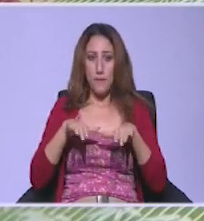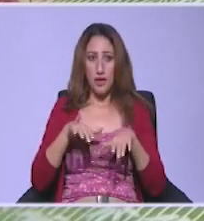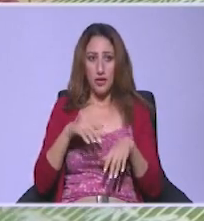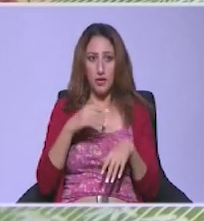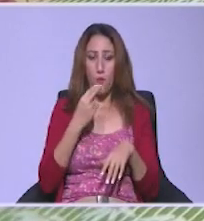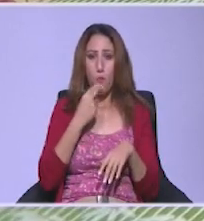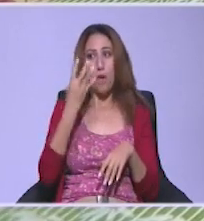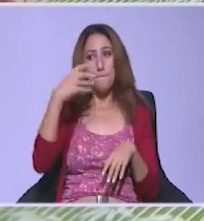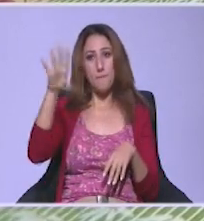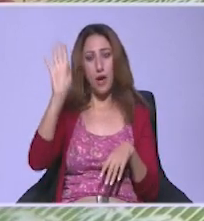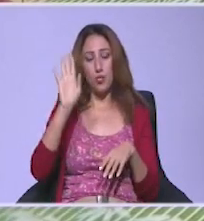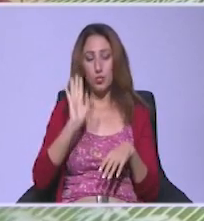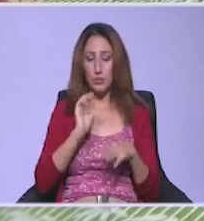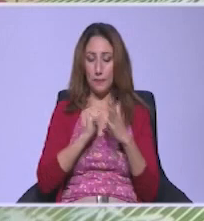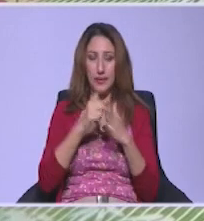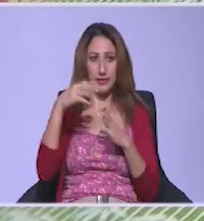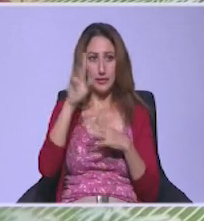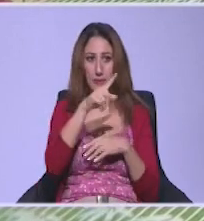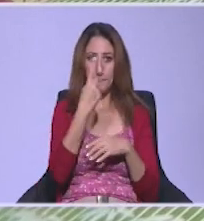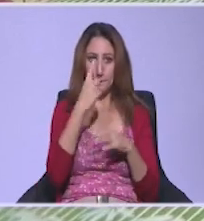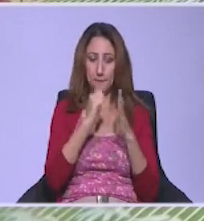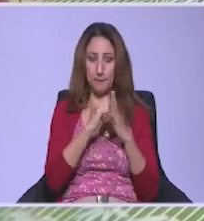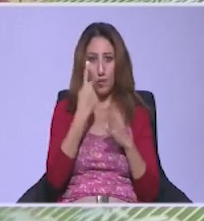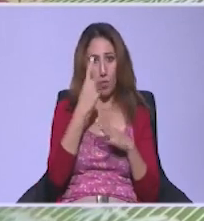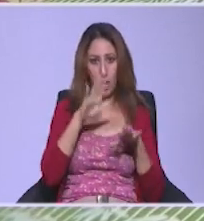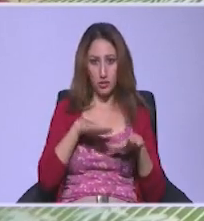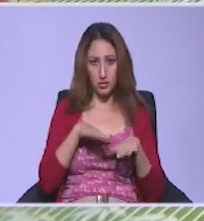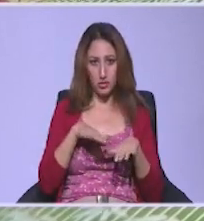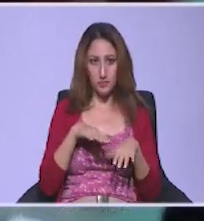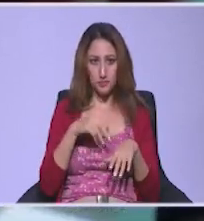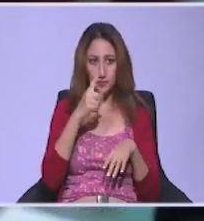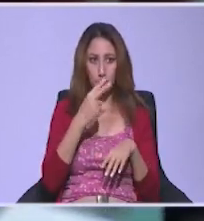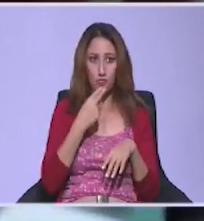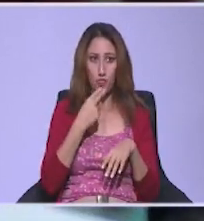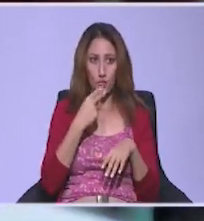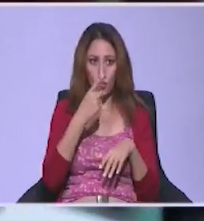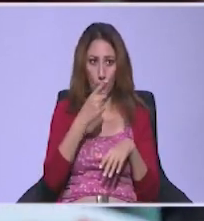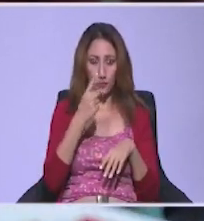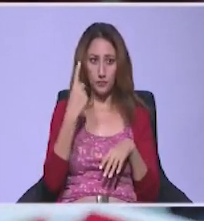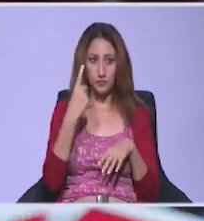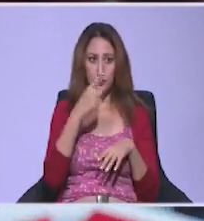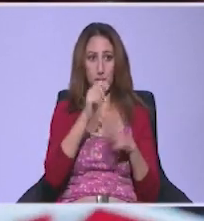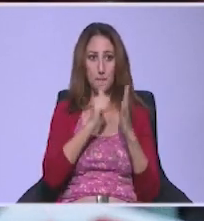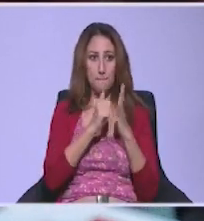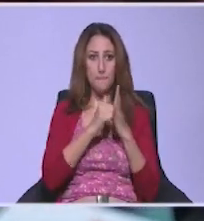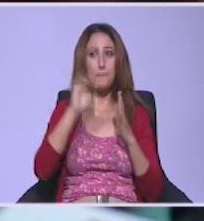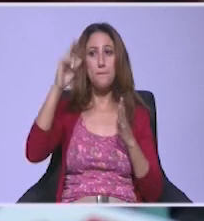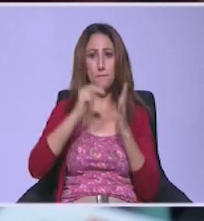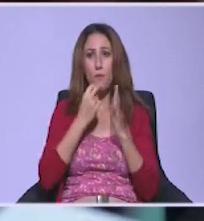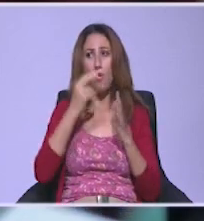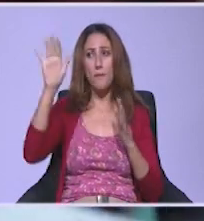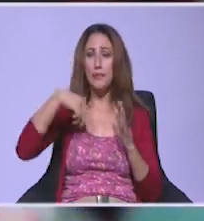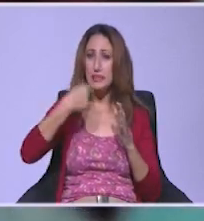لا، متجوز في بيته. قاعدة لوحدك؟ أنا قاعدة هنا وحدك. الوحيد ولا عندي غيره؟ لا ما عنديش غيره، بس يعني بيجي يسأل عليا كده